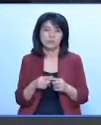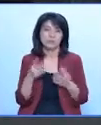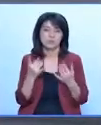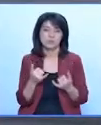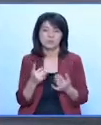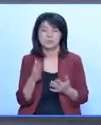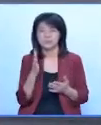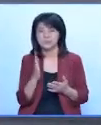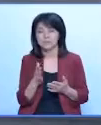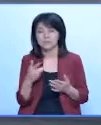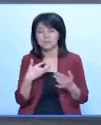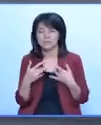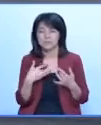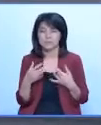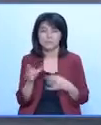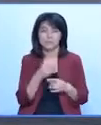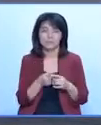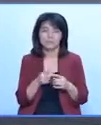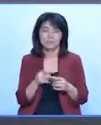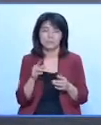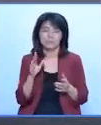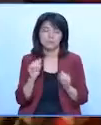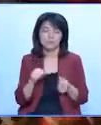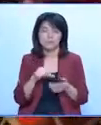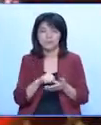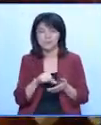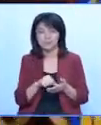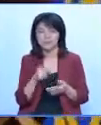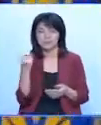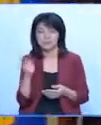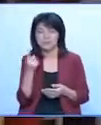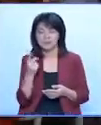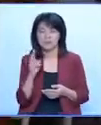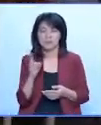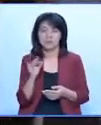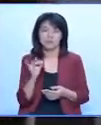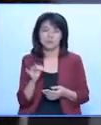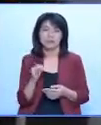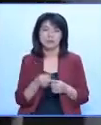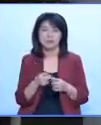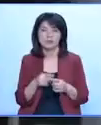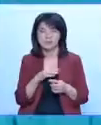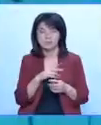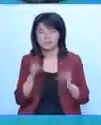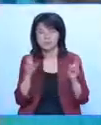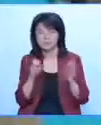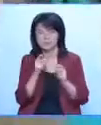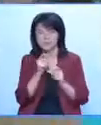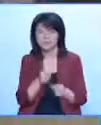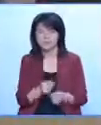сенбісін қамтиды. Концерттерге тек жергілікті өнерпаздар қатысады. Алғашқы концертті коронавируспен күрескен азаматтарға